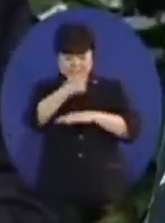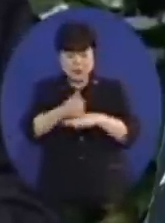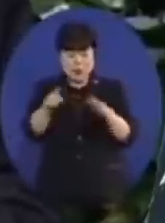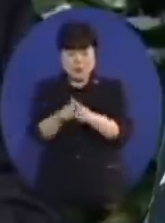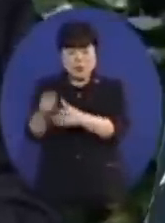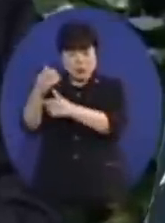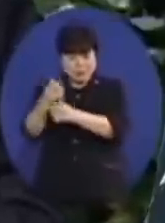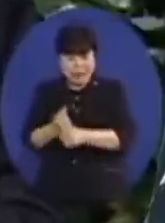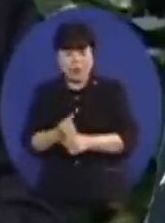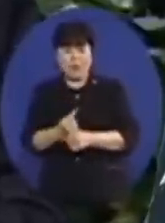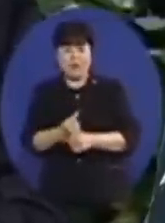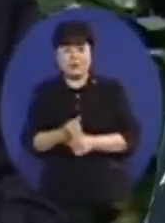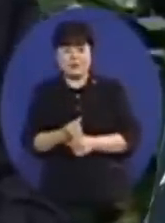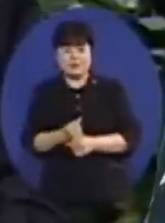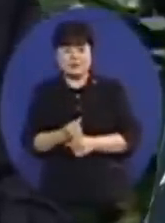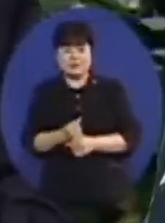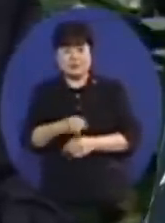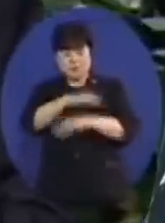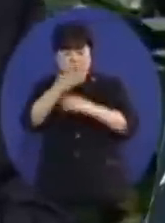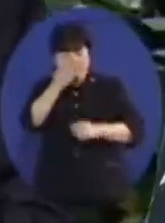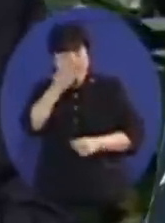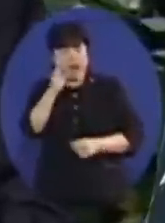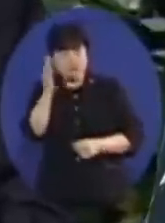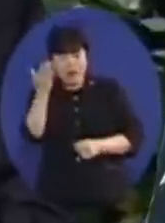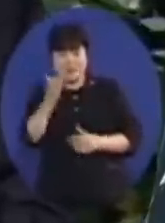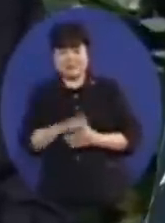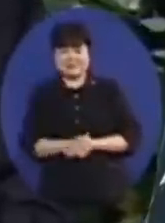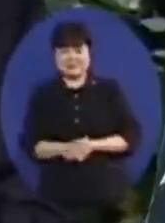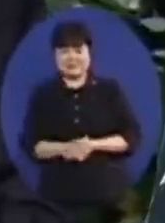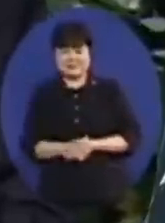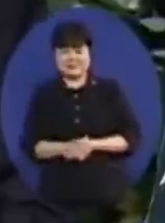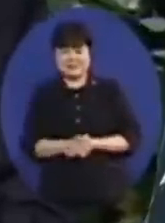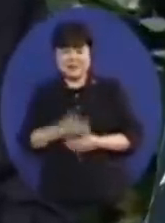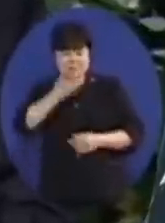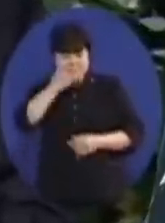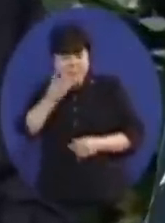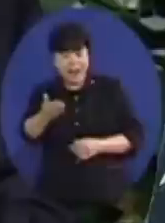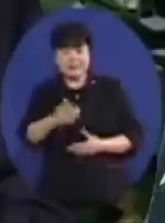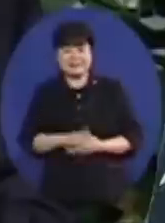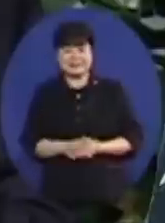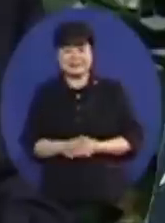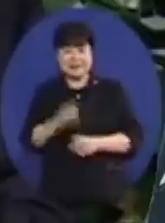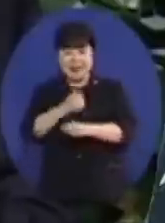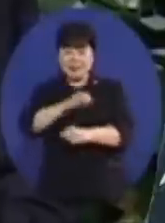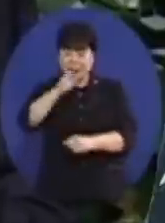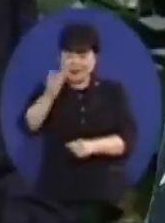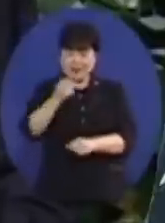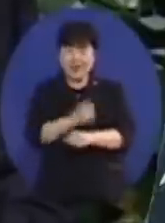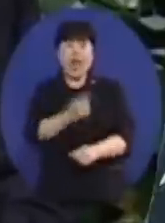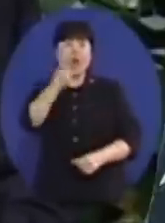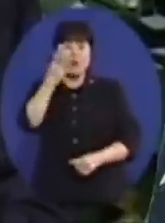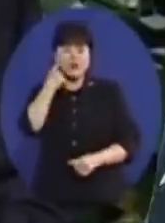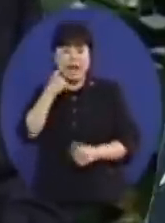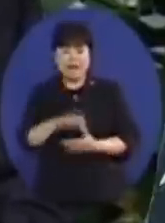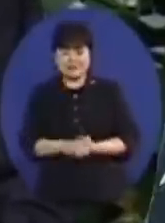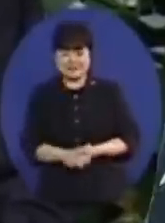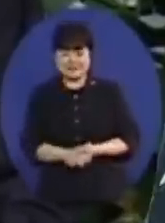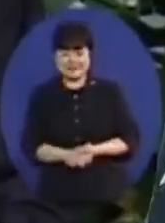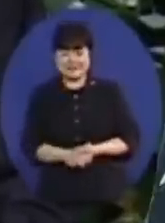그리스도를 믿고 의지함으로 명심하심이 없다 할 수 있다 하면 된다 해보자